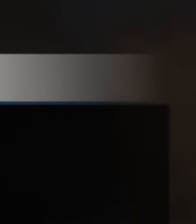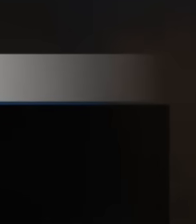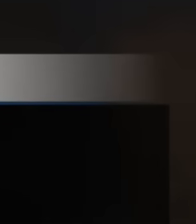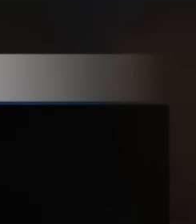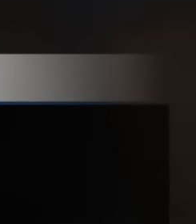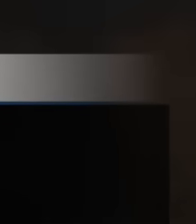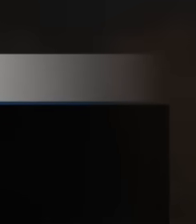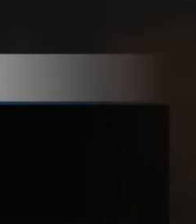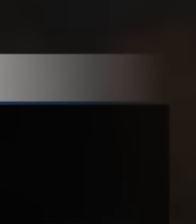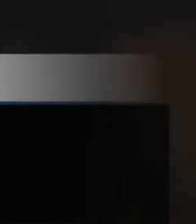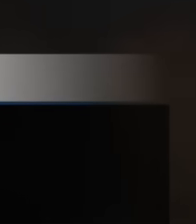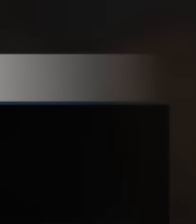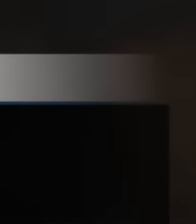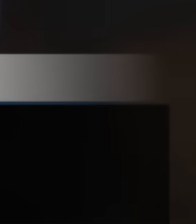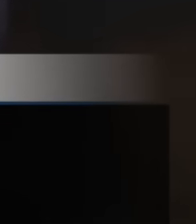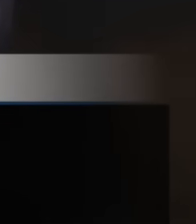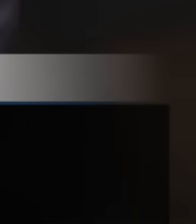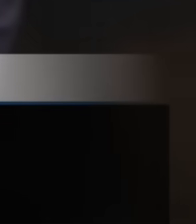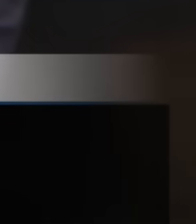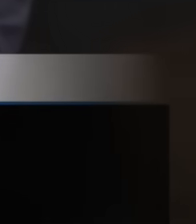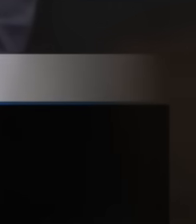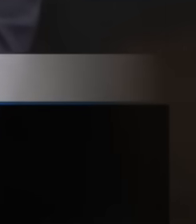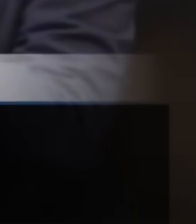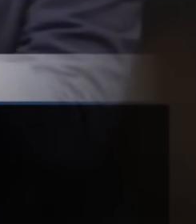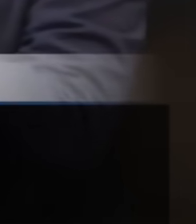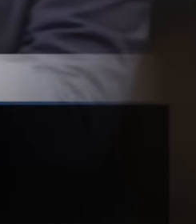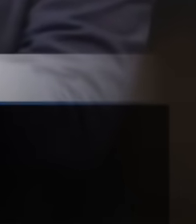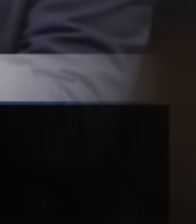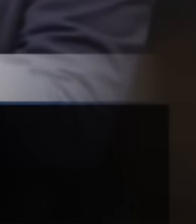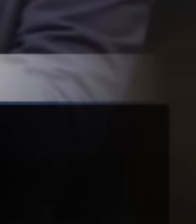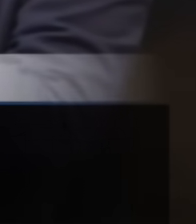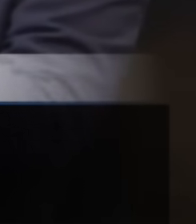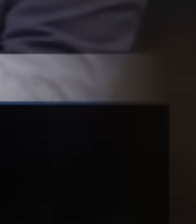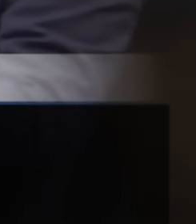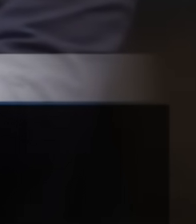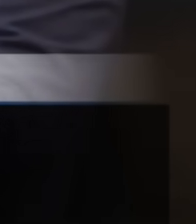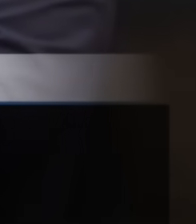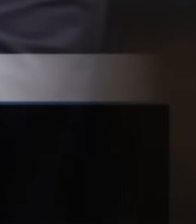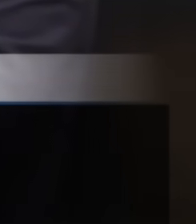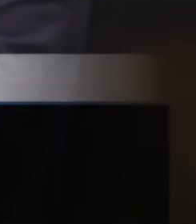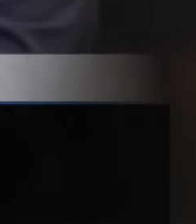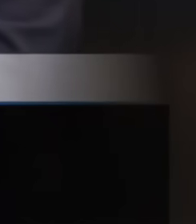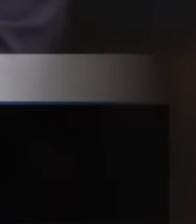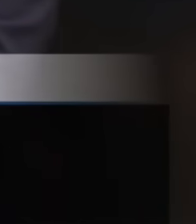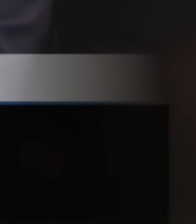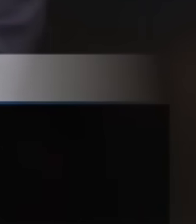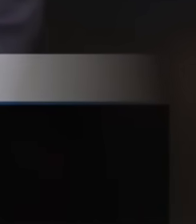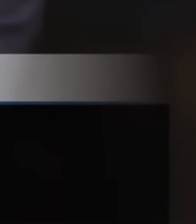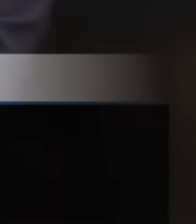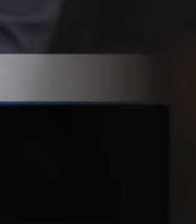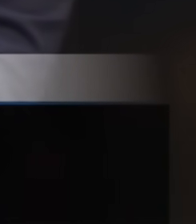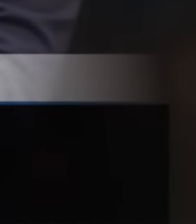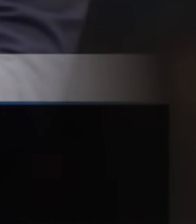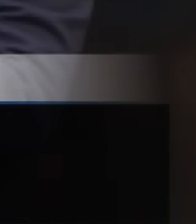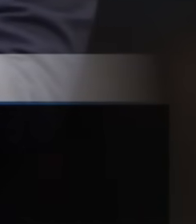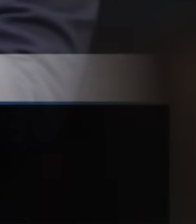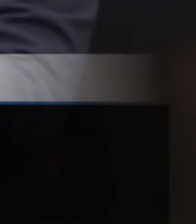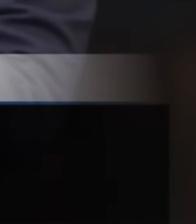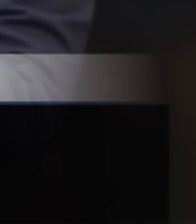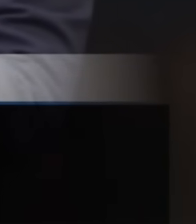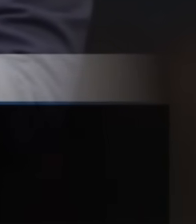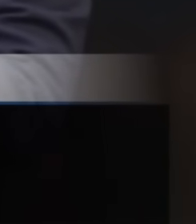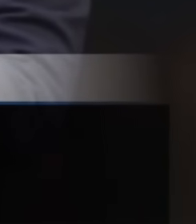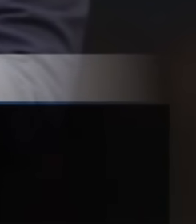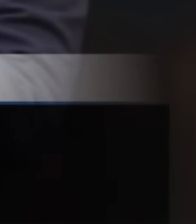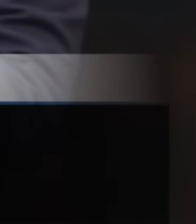위치를 보시는 것처럼 대부분의 교량이 위치하다 보니까 주변 경관들을 많이 훼손하게 되고 이 위치에 대한 적정성을 봤을